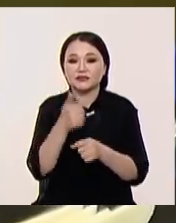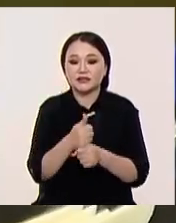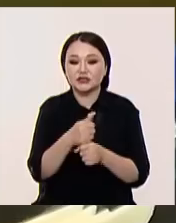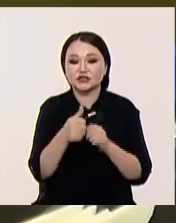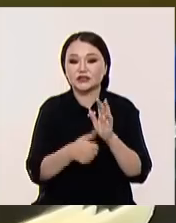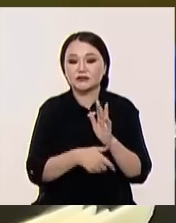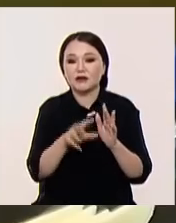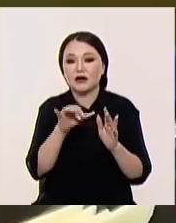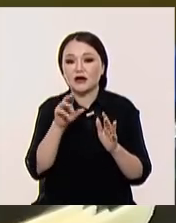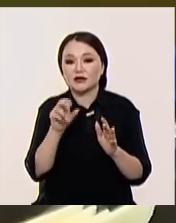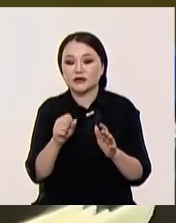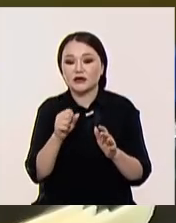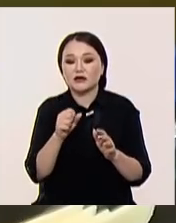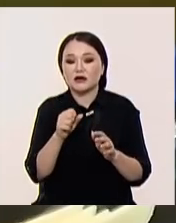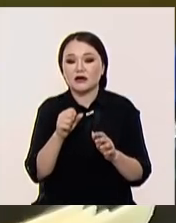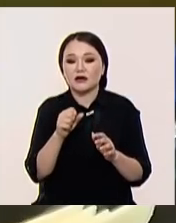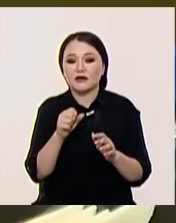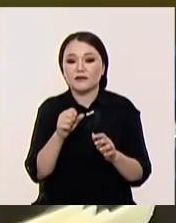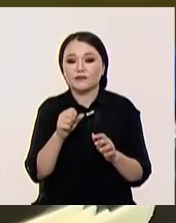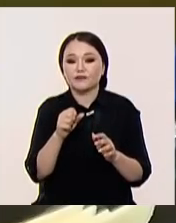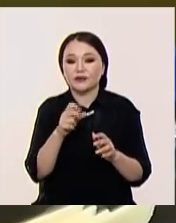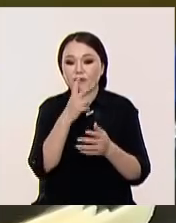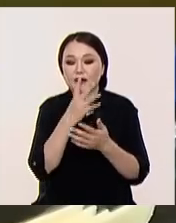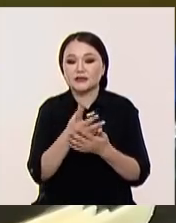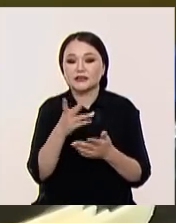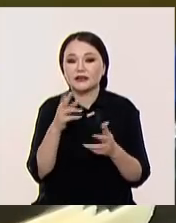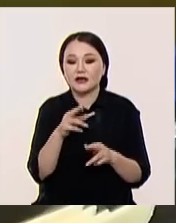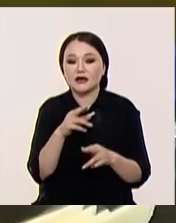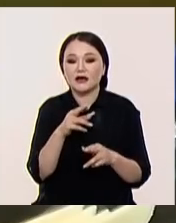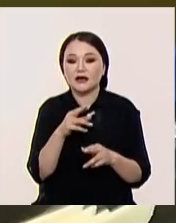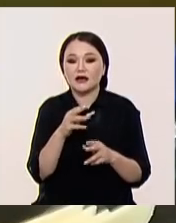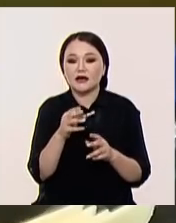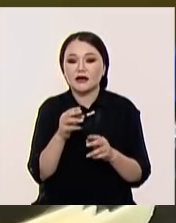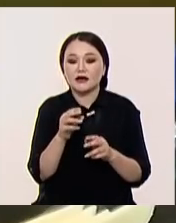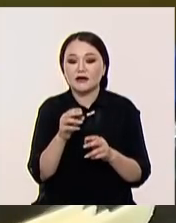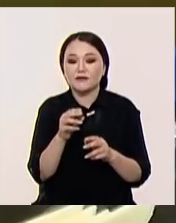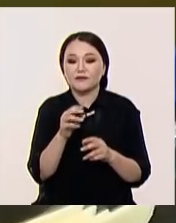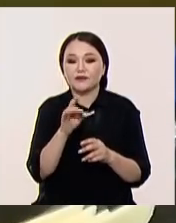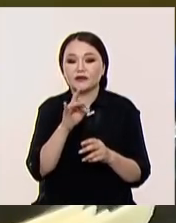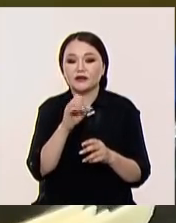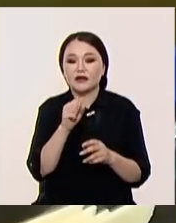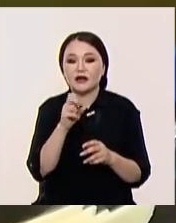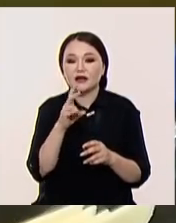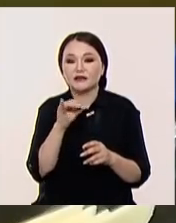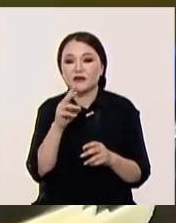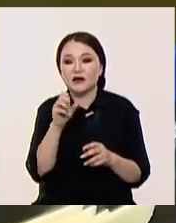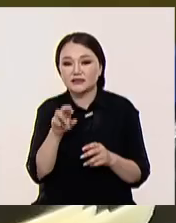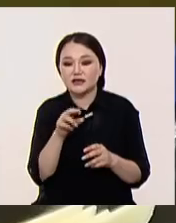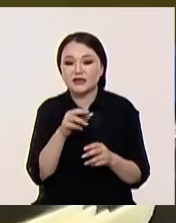16 марта послужили триггером для реанимации, значит,